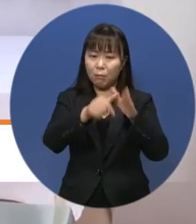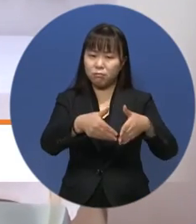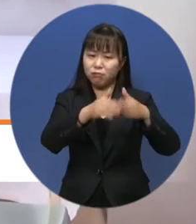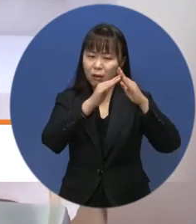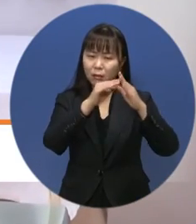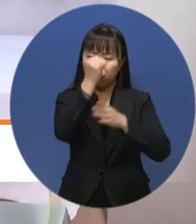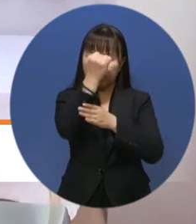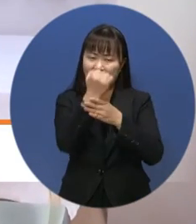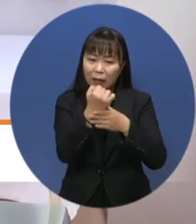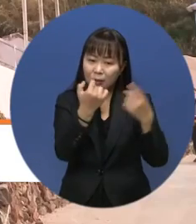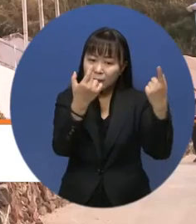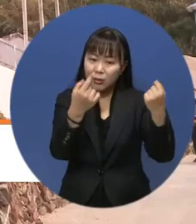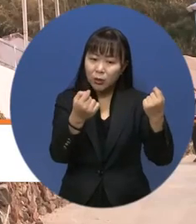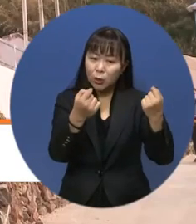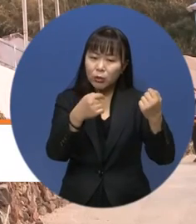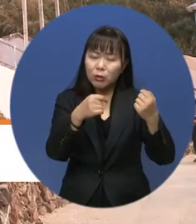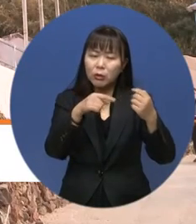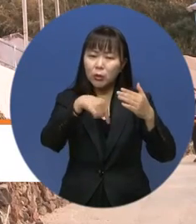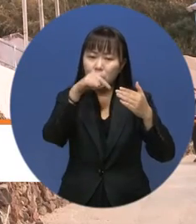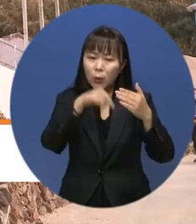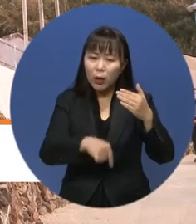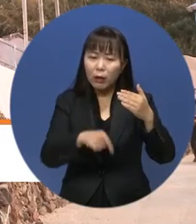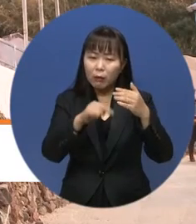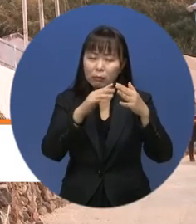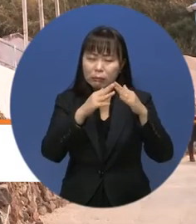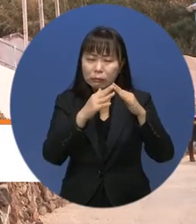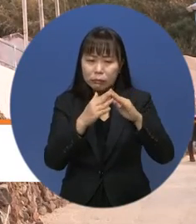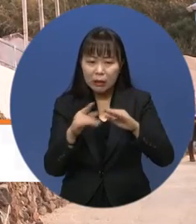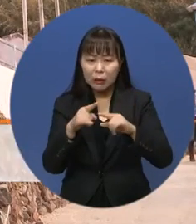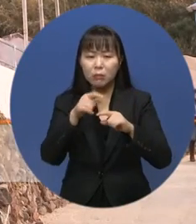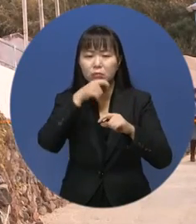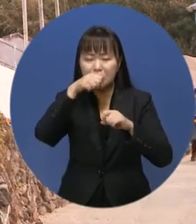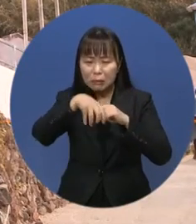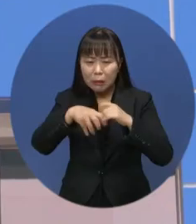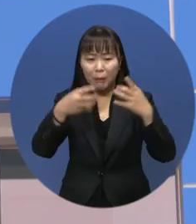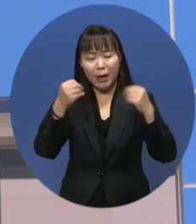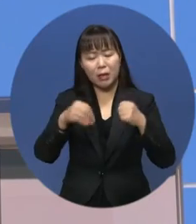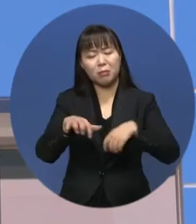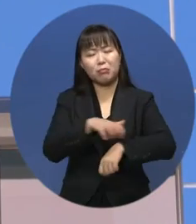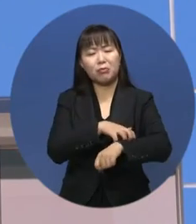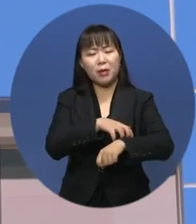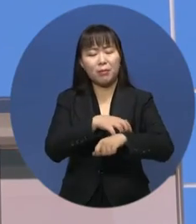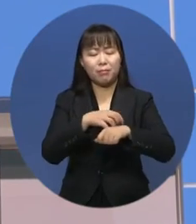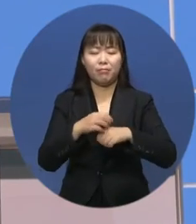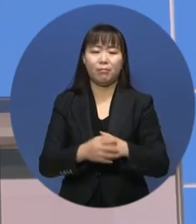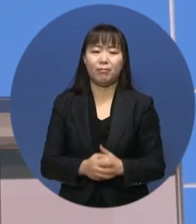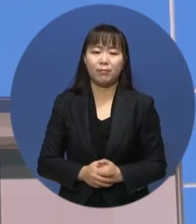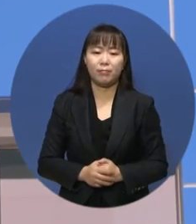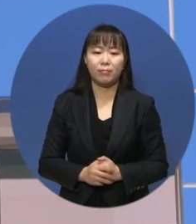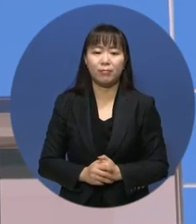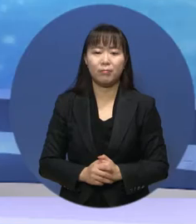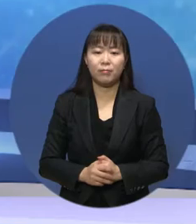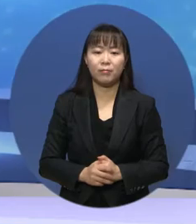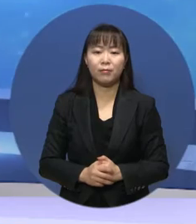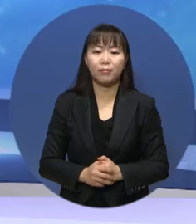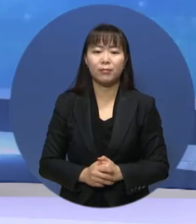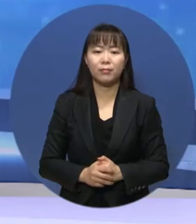건축된 노후 건물로 그동안 내부 균열과 잦은 누수로 이용에 불편함이 많았습니다.